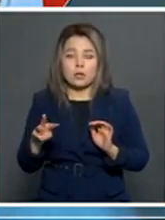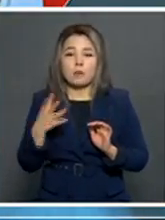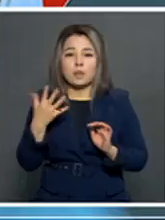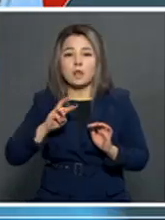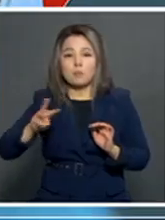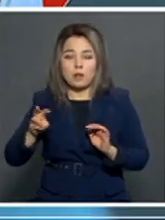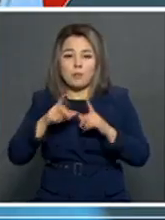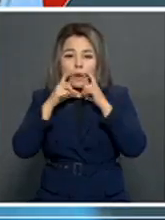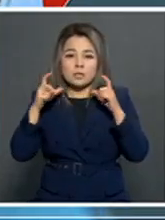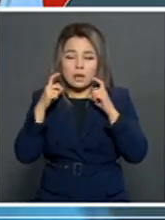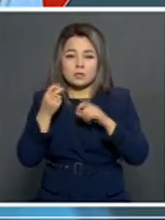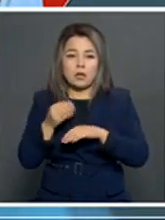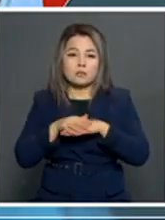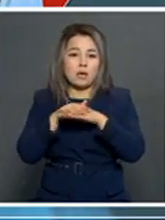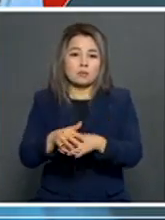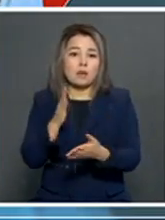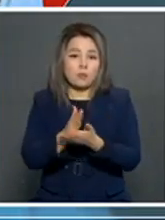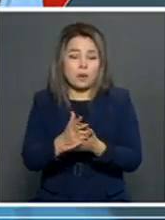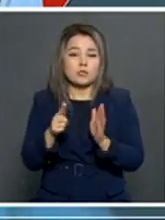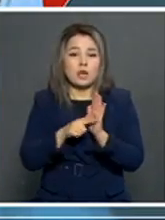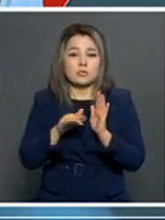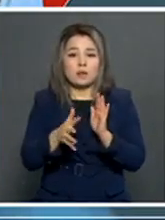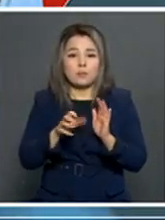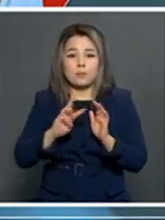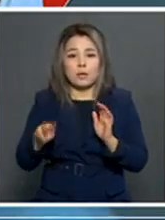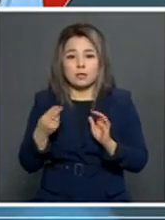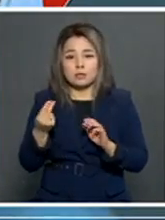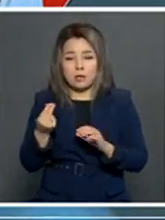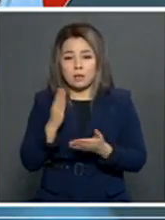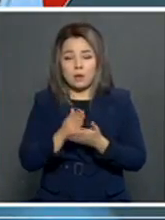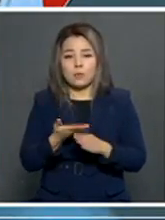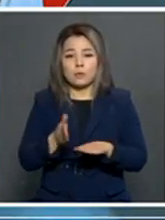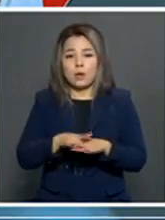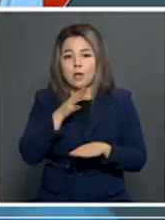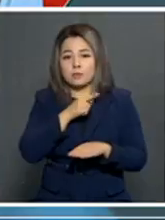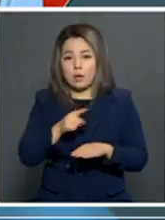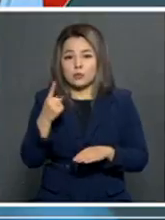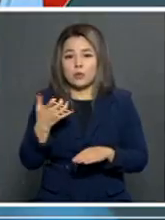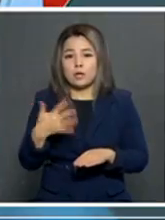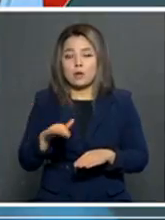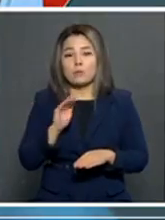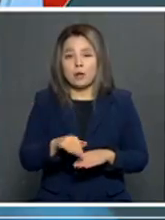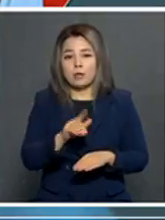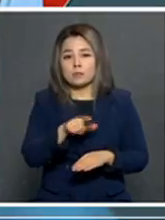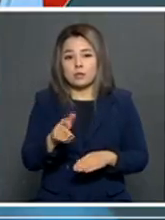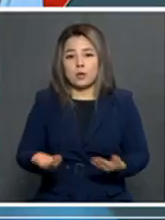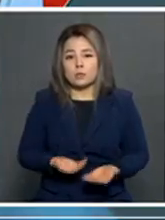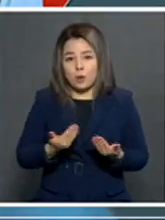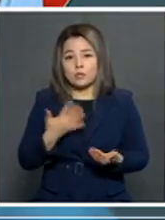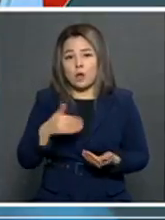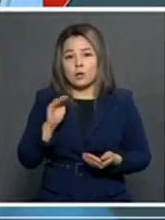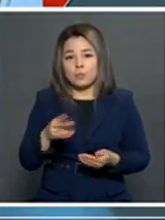маска сатып алуға аударылды. Ал 7,5 миллиардтан астам теңге қиын жағдайға тап болған 150 мың тұрғынға 50 мың